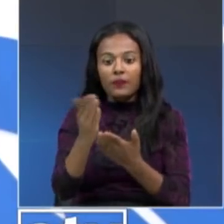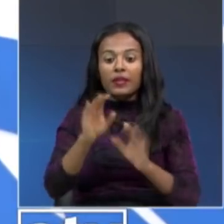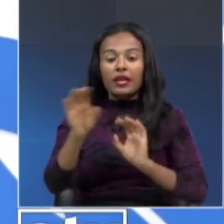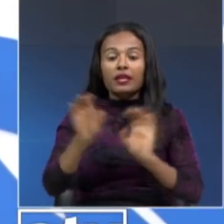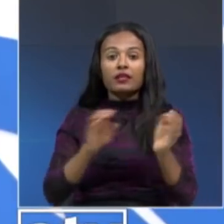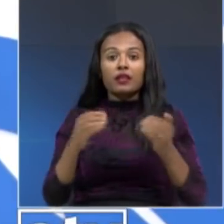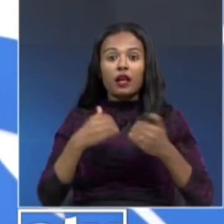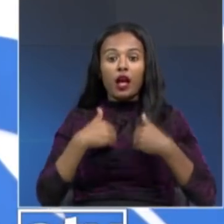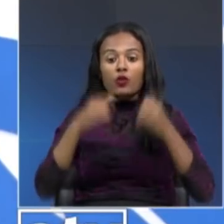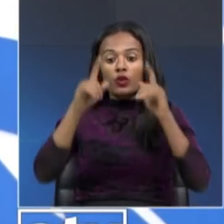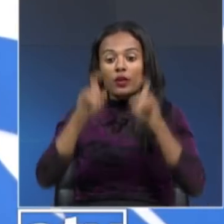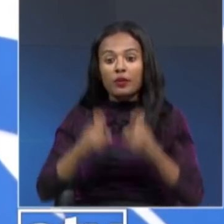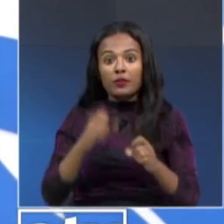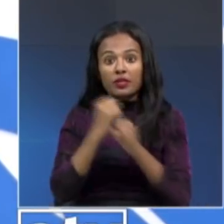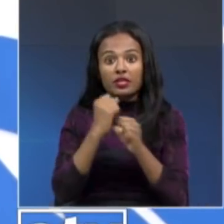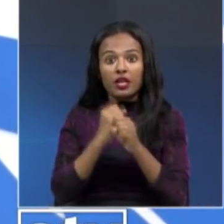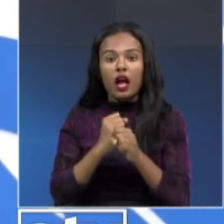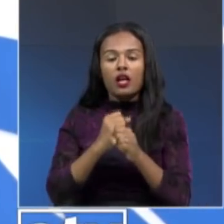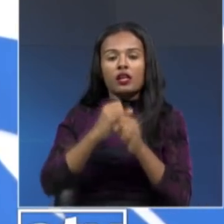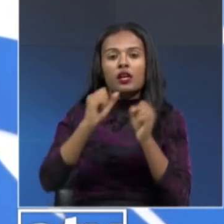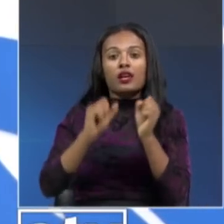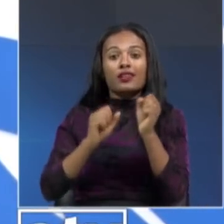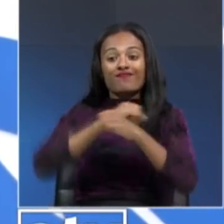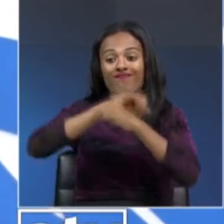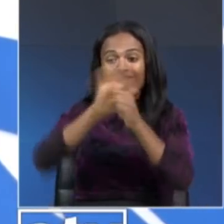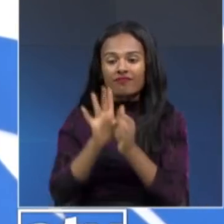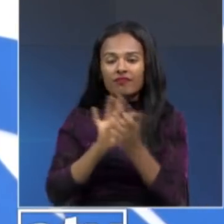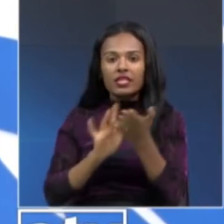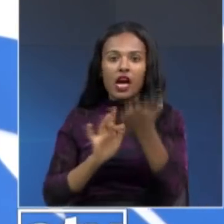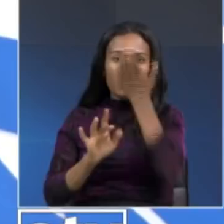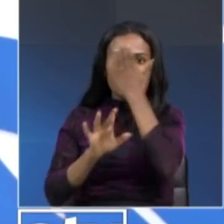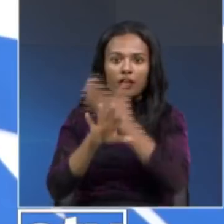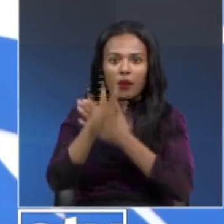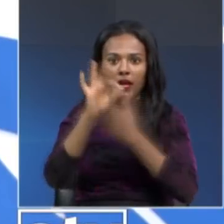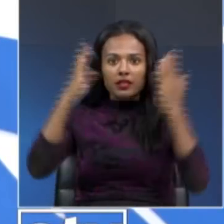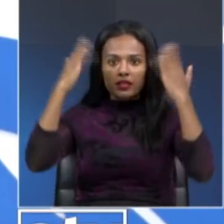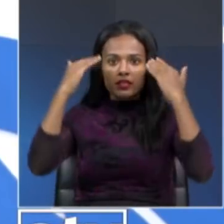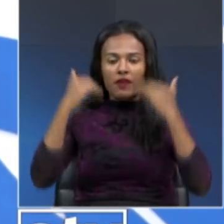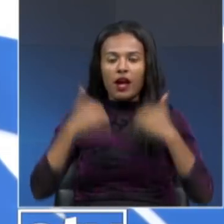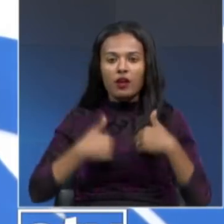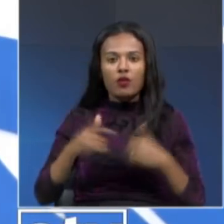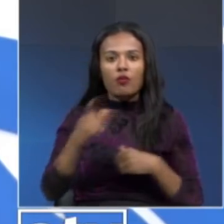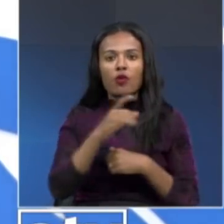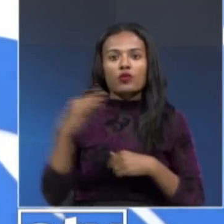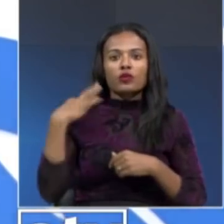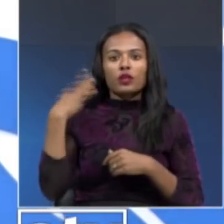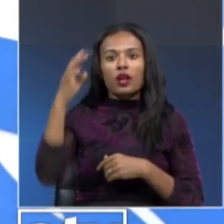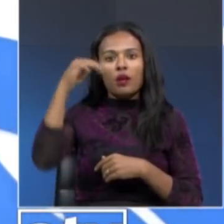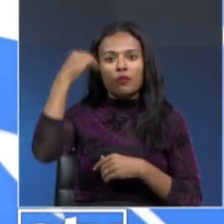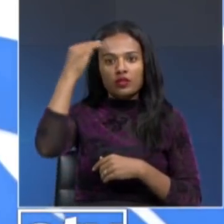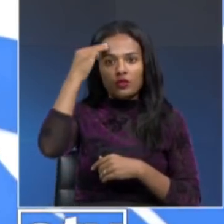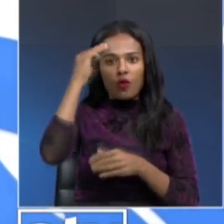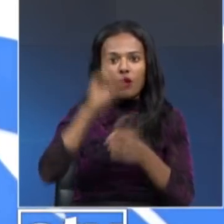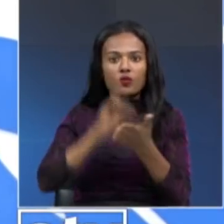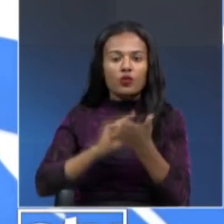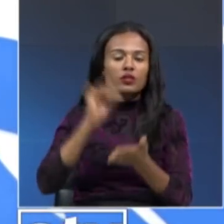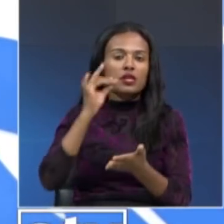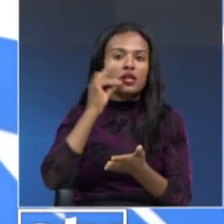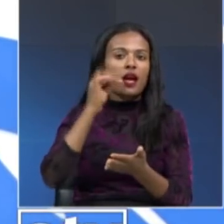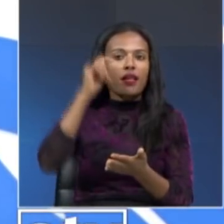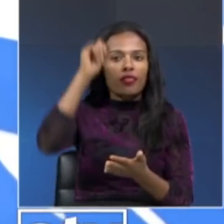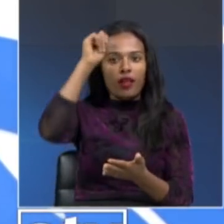እየተደረገ ያለው የምርምር ስራ ለኮቪድ-19 ቫይረስ መድሃኒት ለማግኘት ተስፋ ያለው መሆኑን የጤና ሚኒስትሯ ዶክተር ሊያ